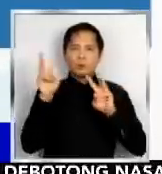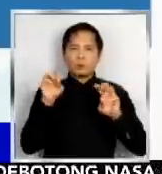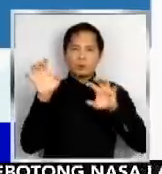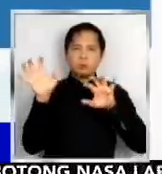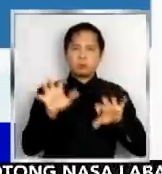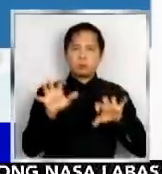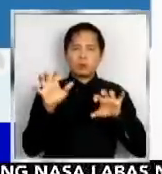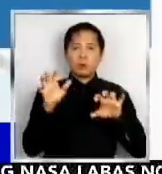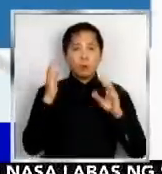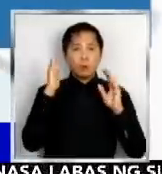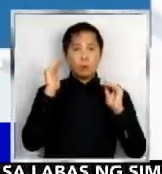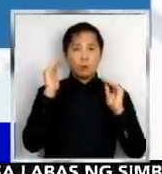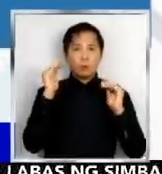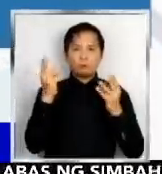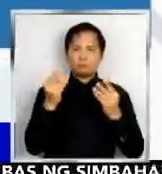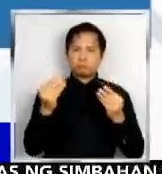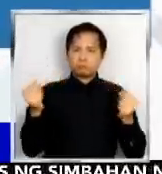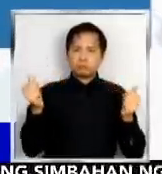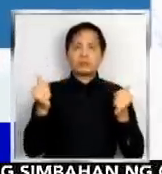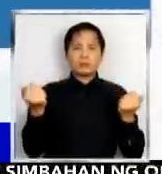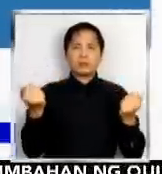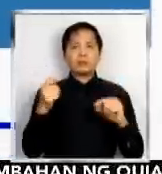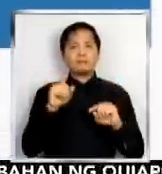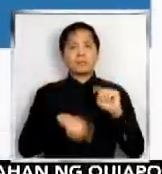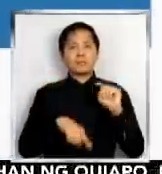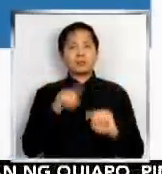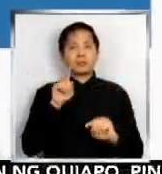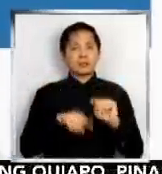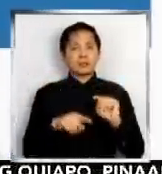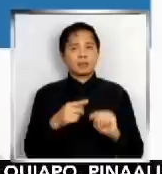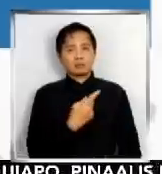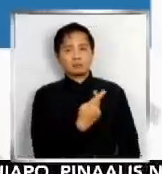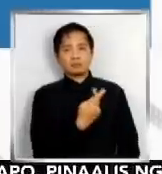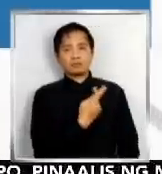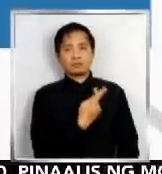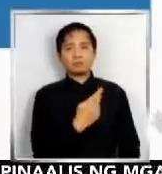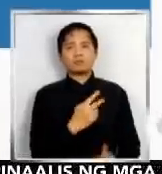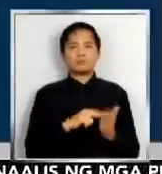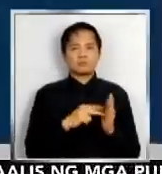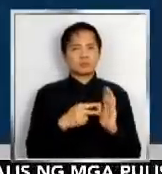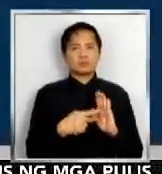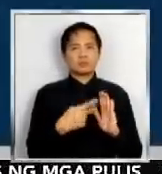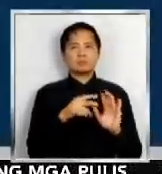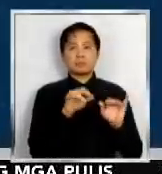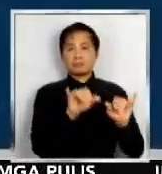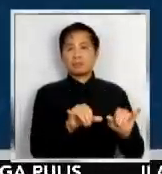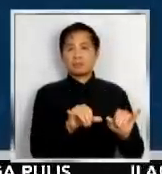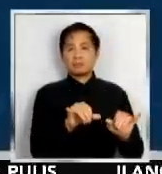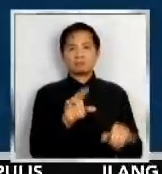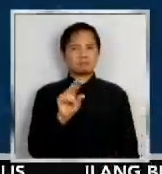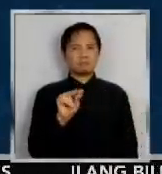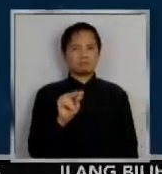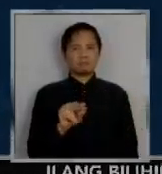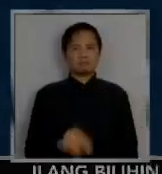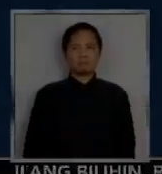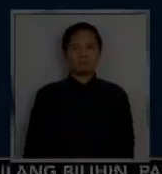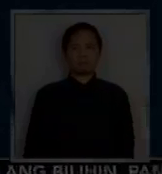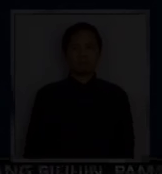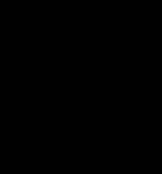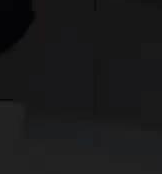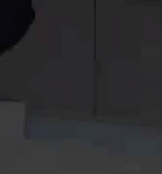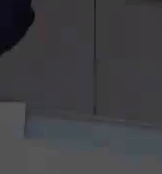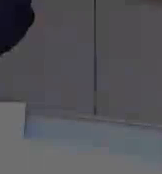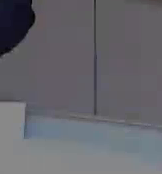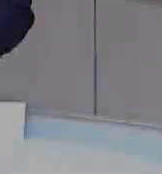in the spirit of friendship, inaasahan po natin na hindi mananatili doon. Chino Gaston nakatutok, 24